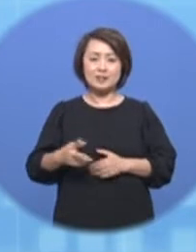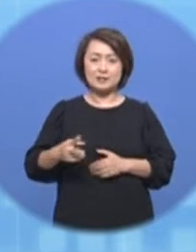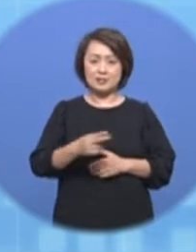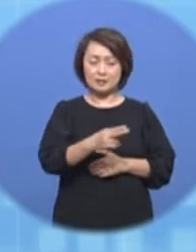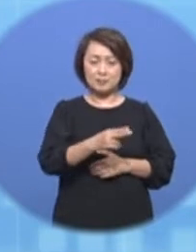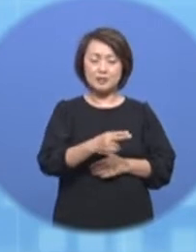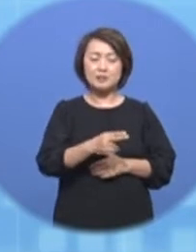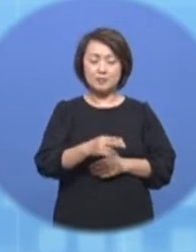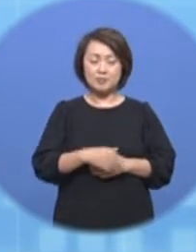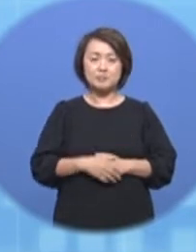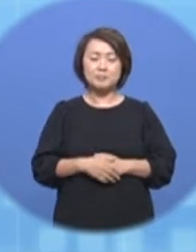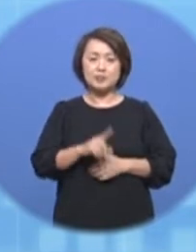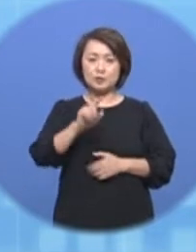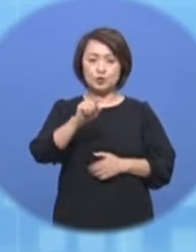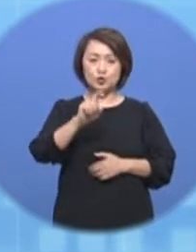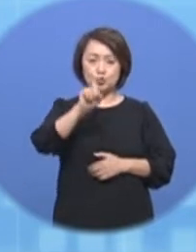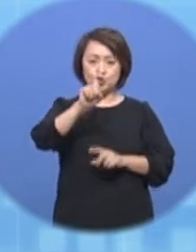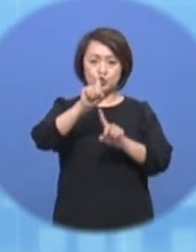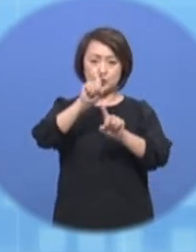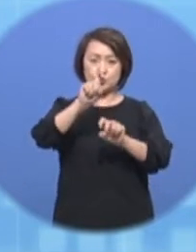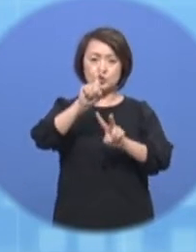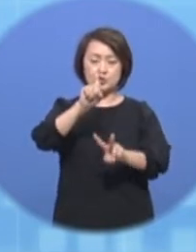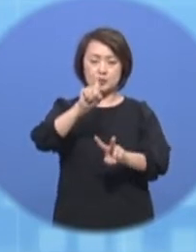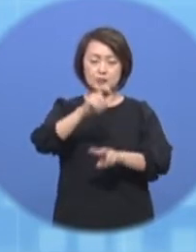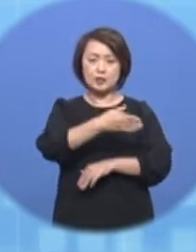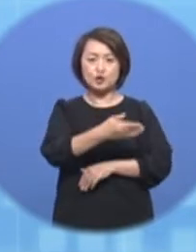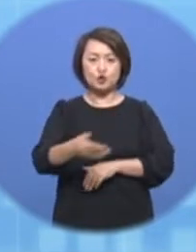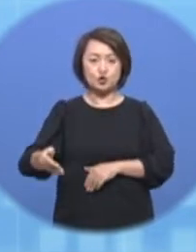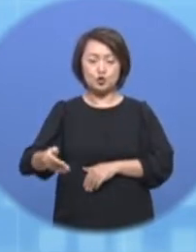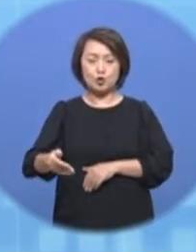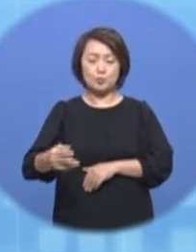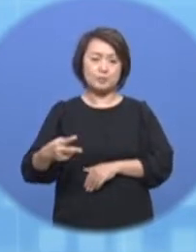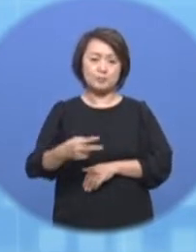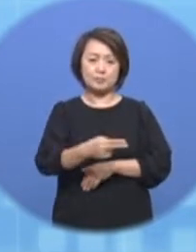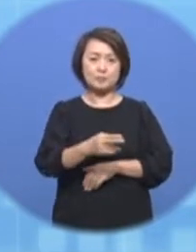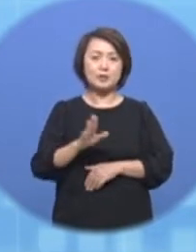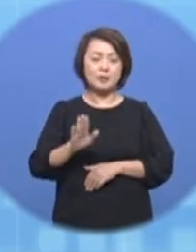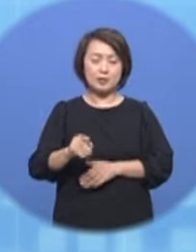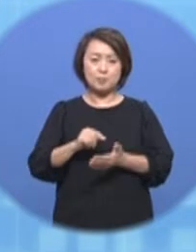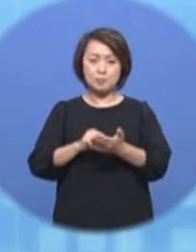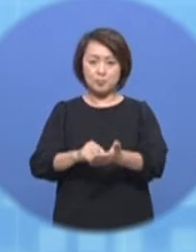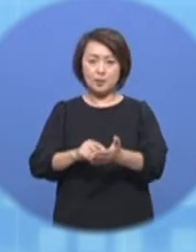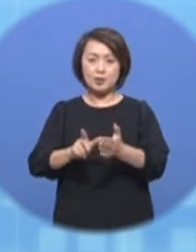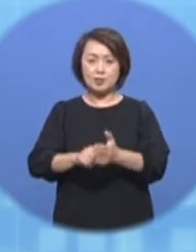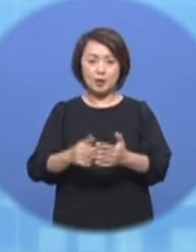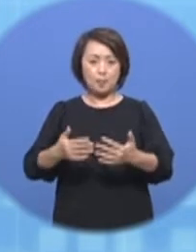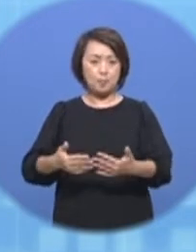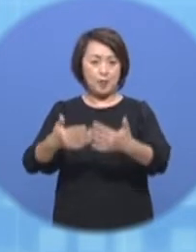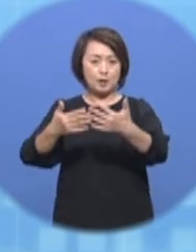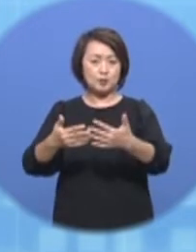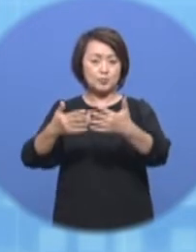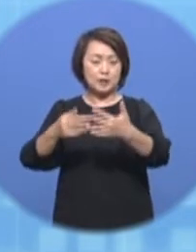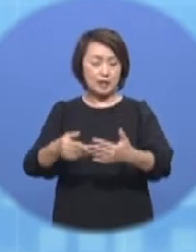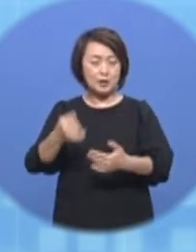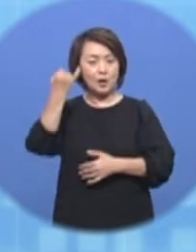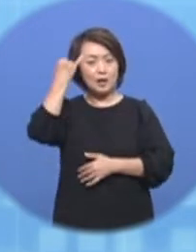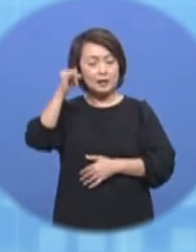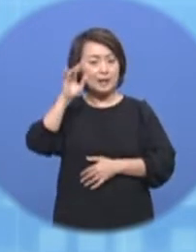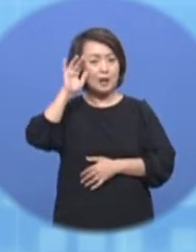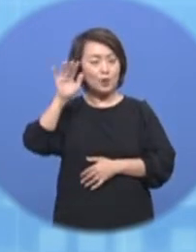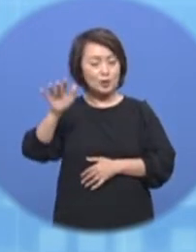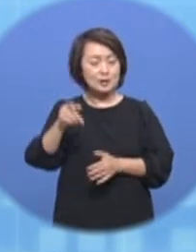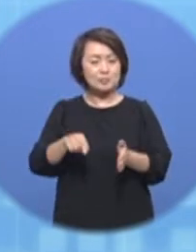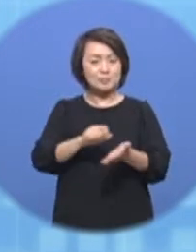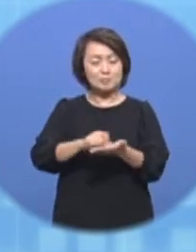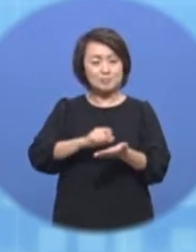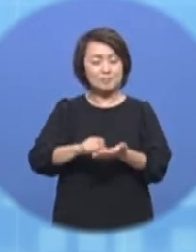りはどちらの場合も10月12日水曜日です。応募の際には番組へのご意見、ご感想を